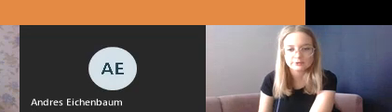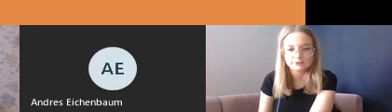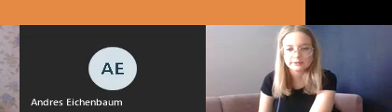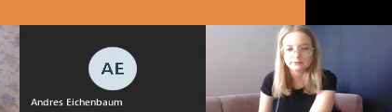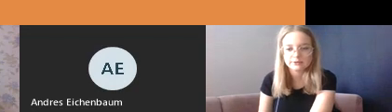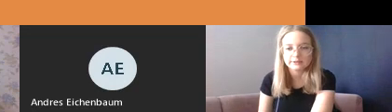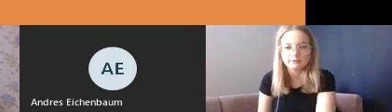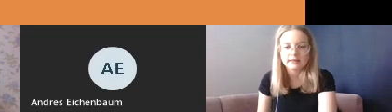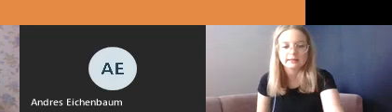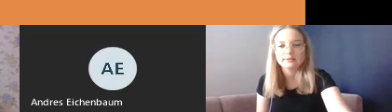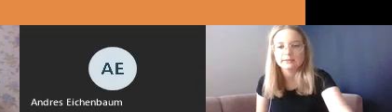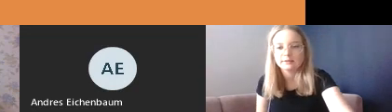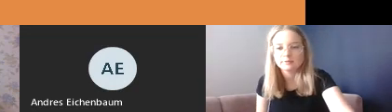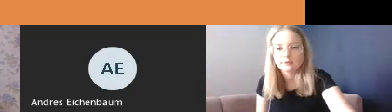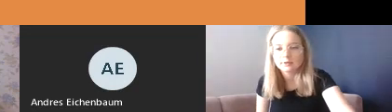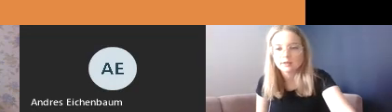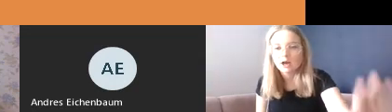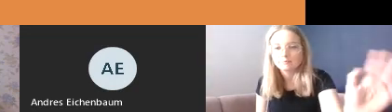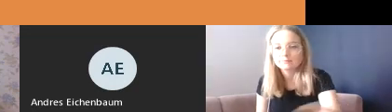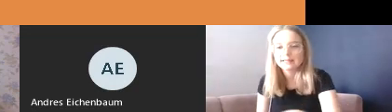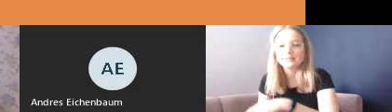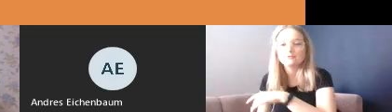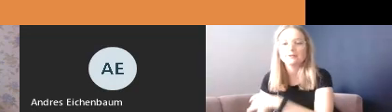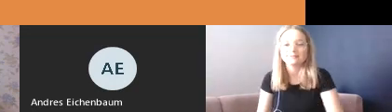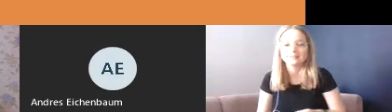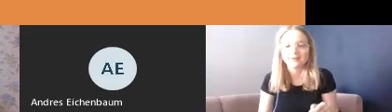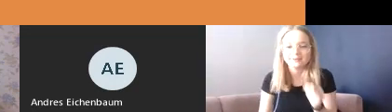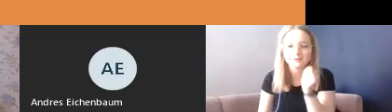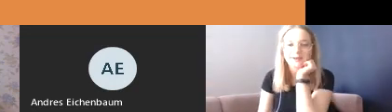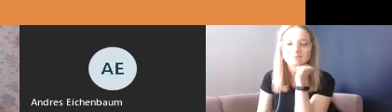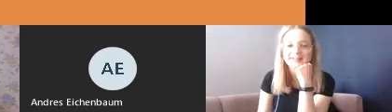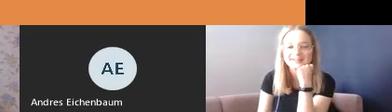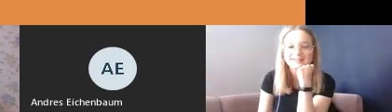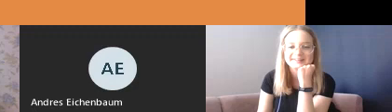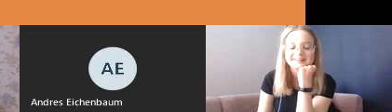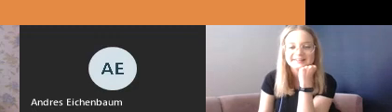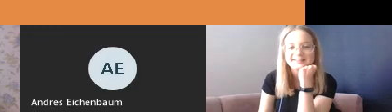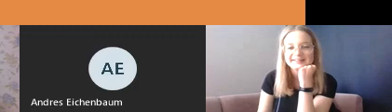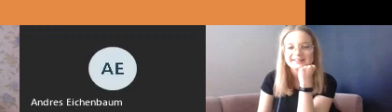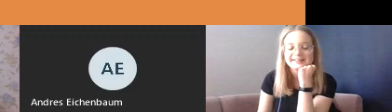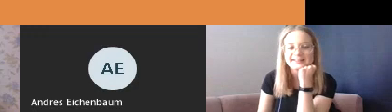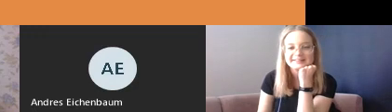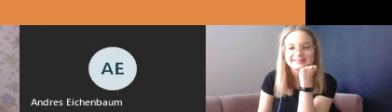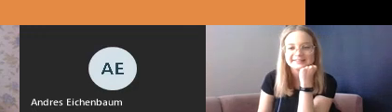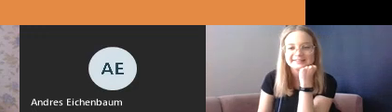tõesti olnud juuseid, kus ei tule lahti. Keegi juba jõudis, väga tore.